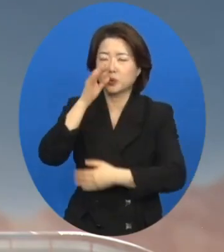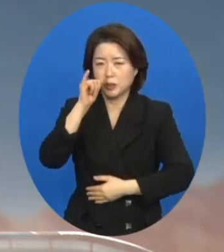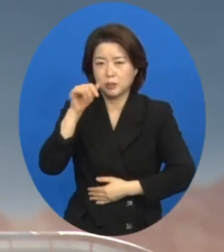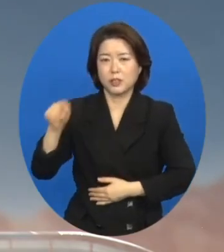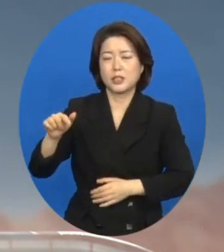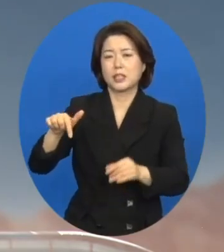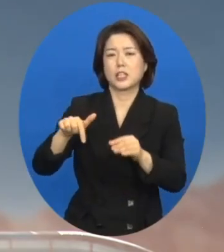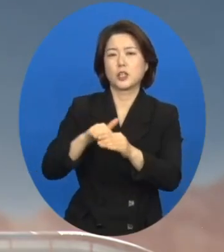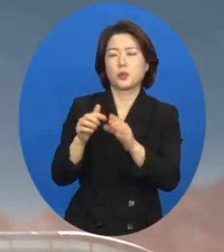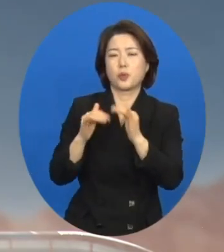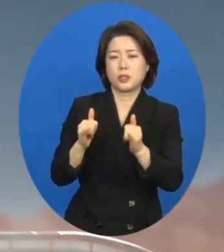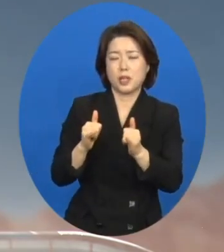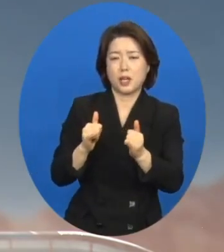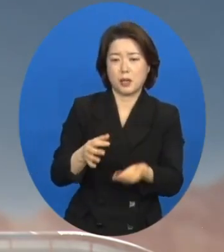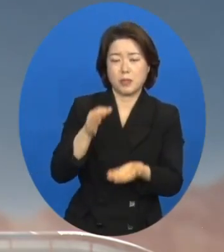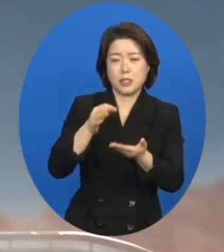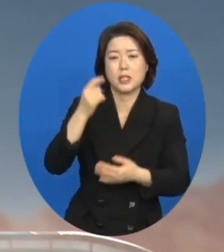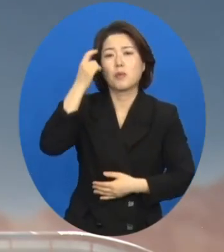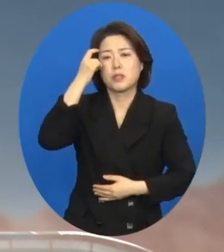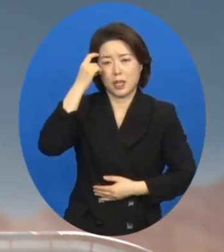기독교인의 이 재물관 아닙니까?